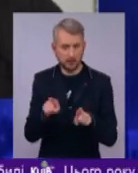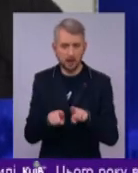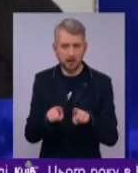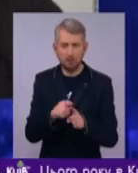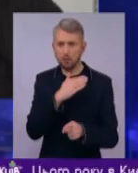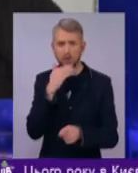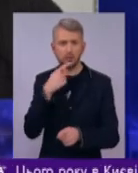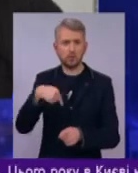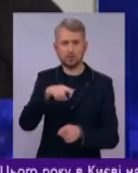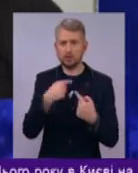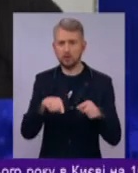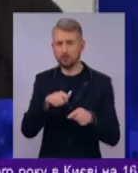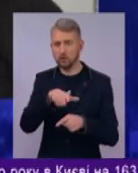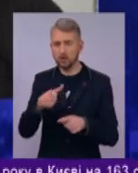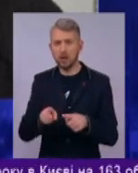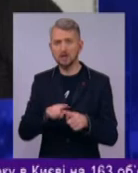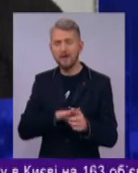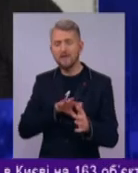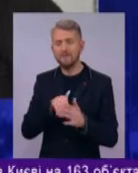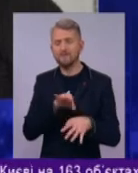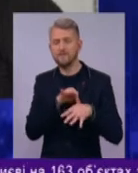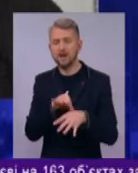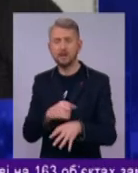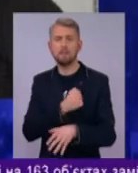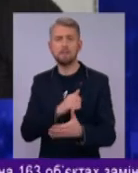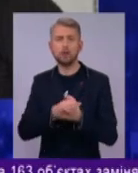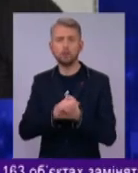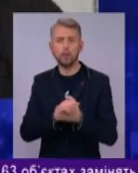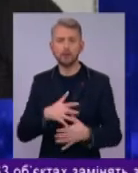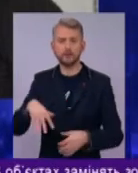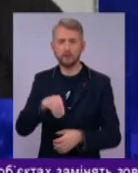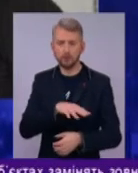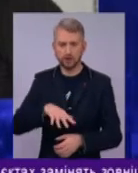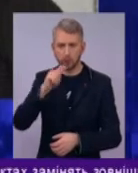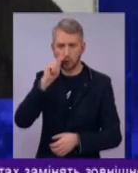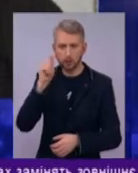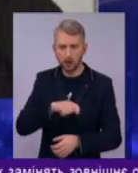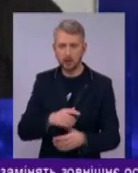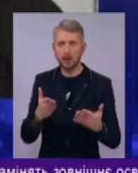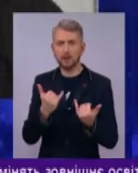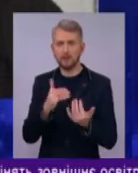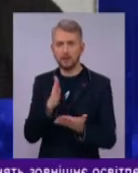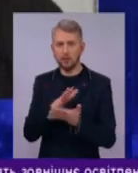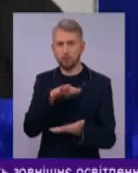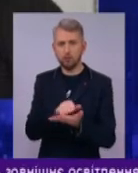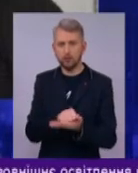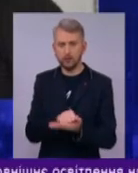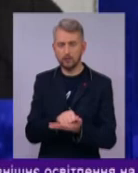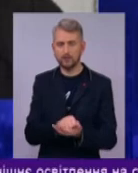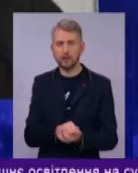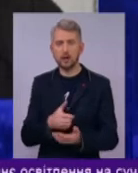багатьох інших людей – це введення миротворців на всю територію України, яка зараз є окупована. Бо